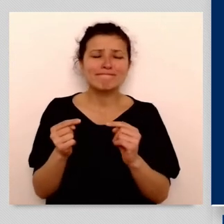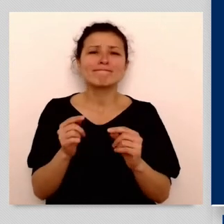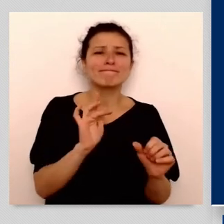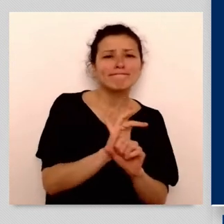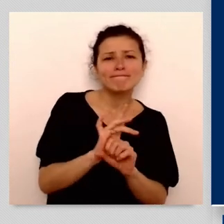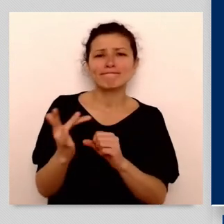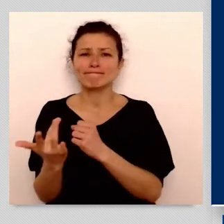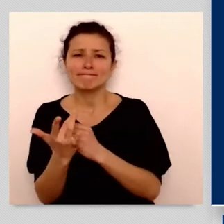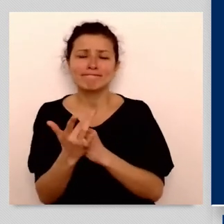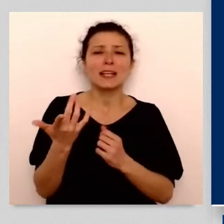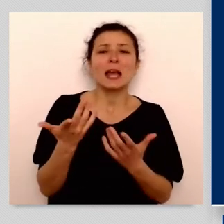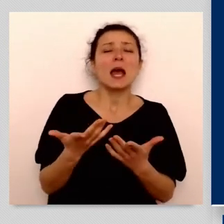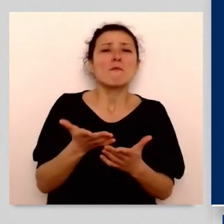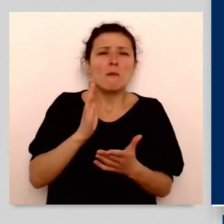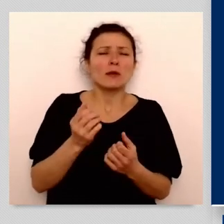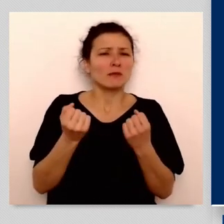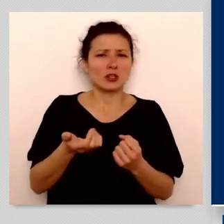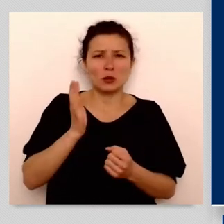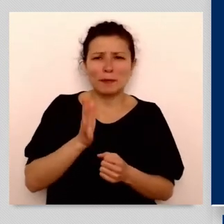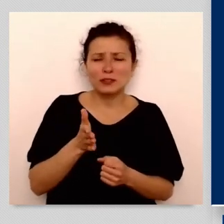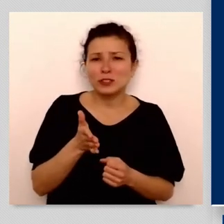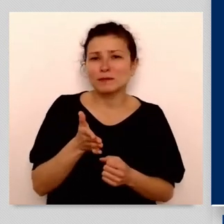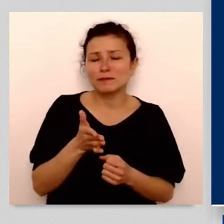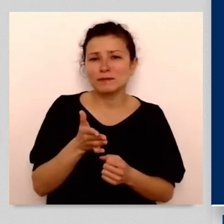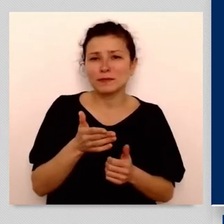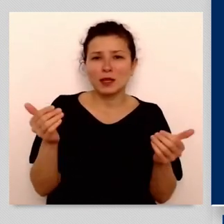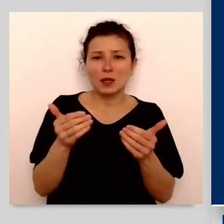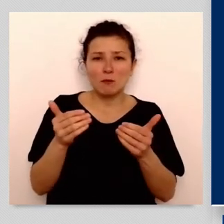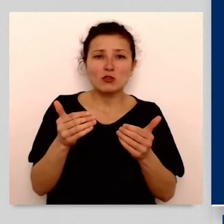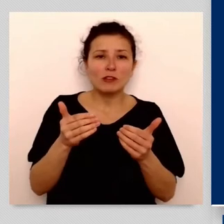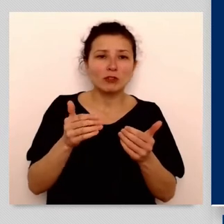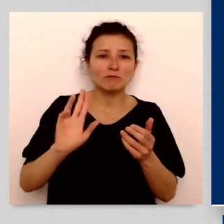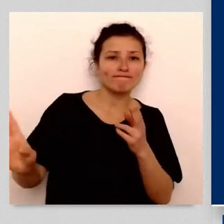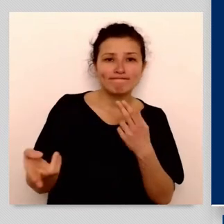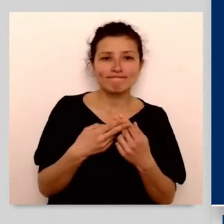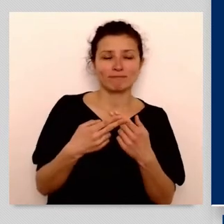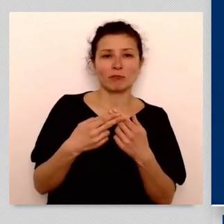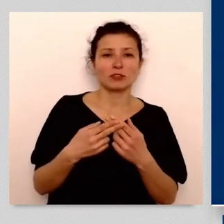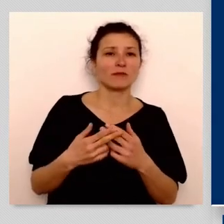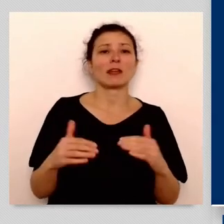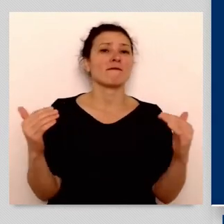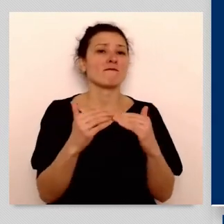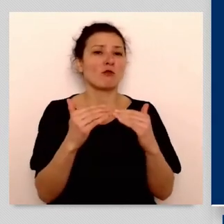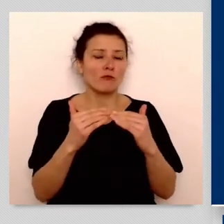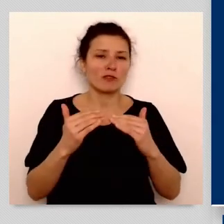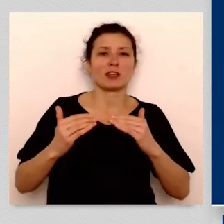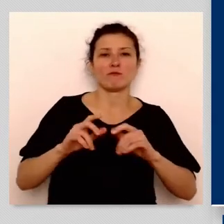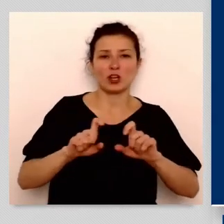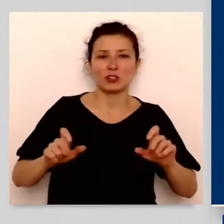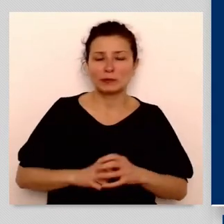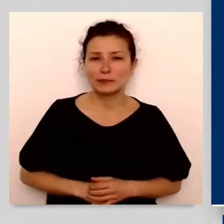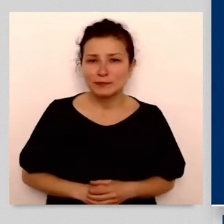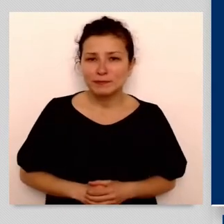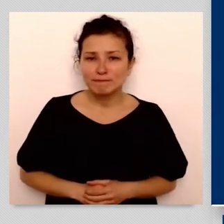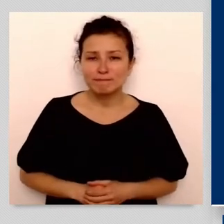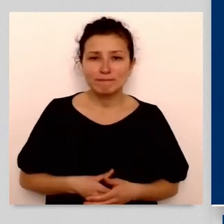będzie jakby zbudować możliwość riposty na równych warunkach. W drugiej rundzie już nie